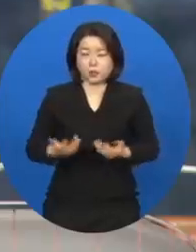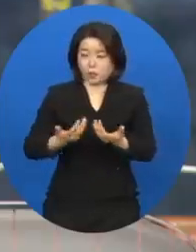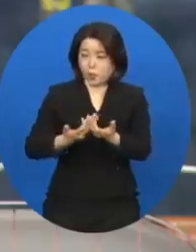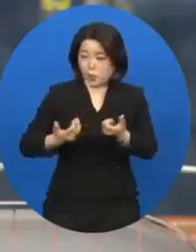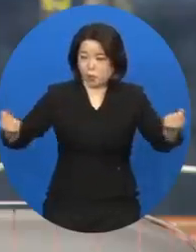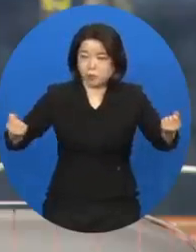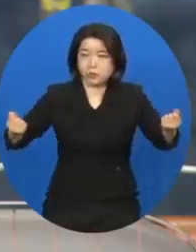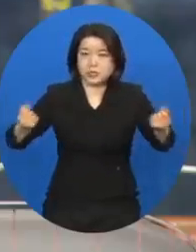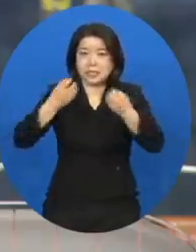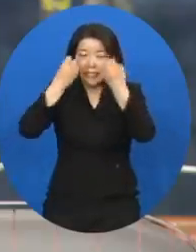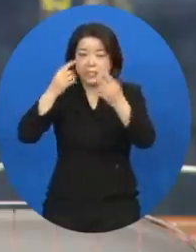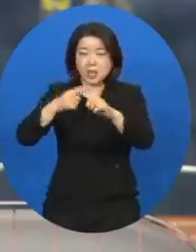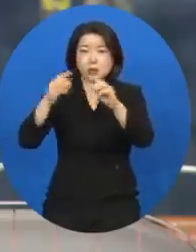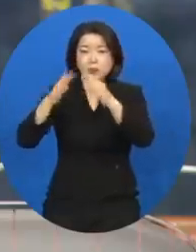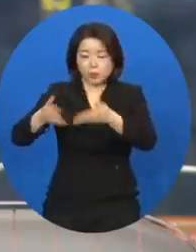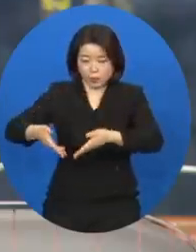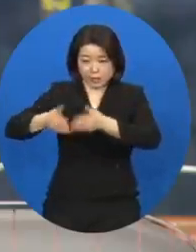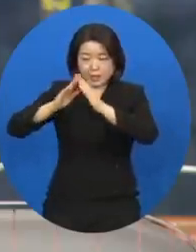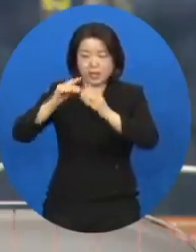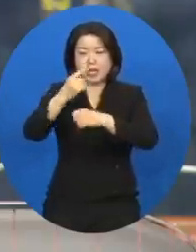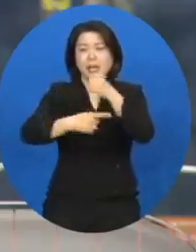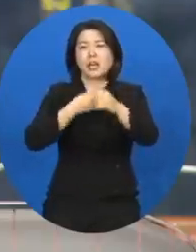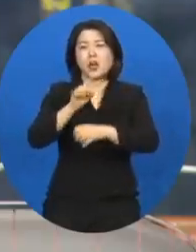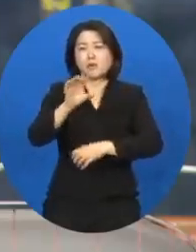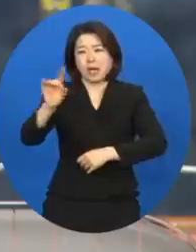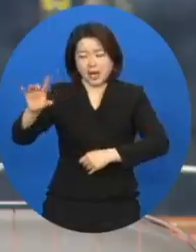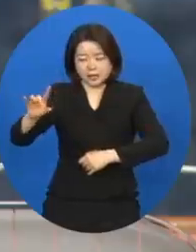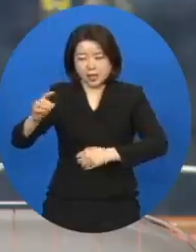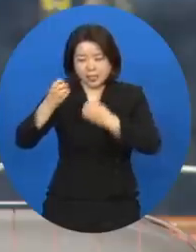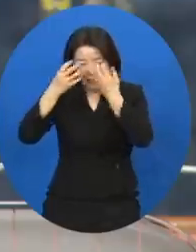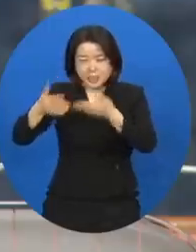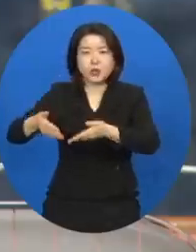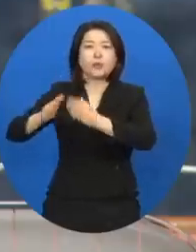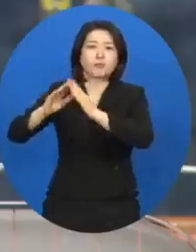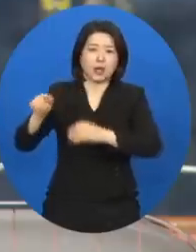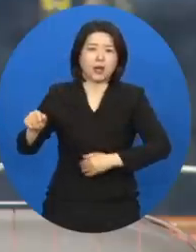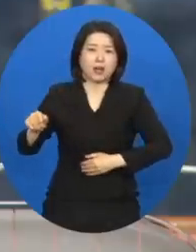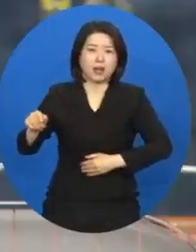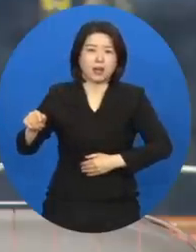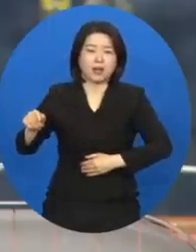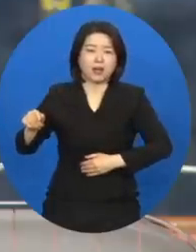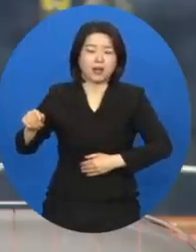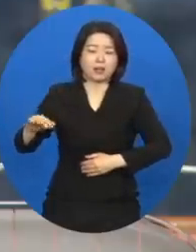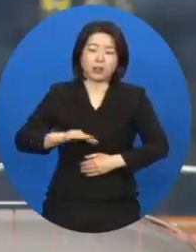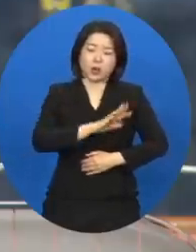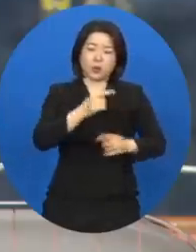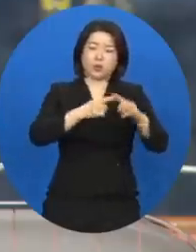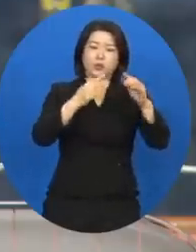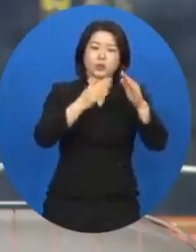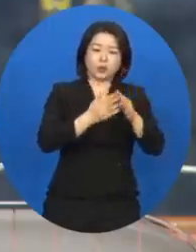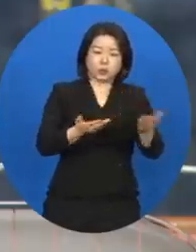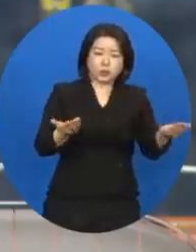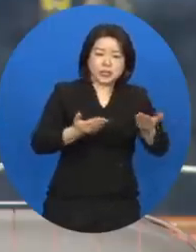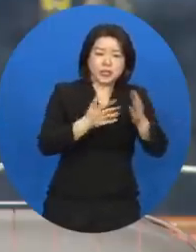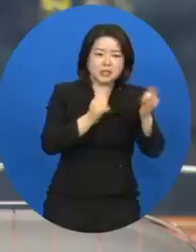분리개척교회를 해마다 한 교회씩을 세우고 사실 일꾼이 참 부족한 그런